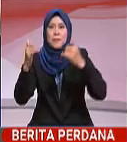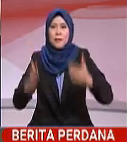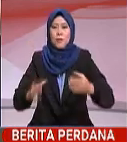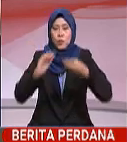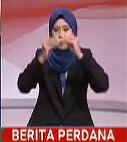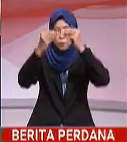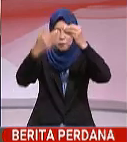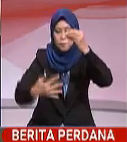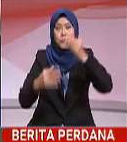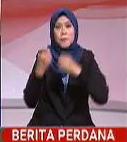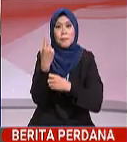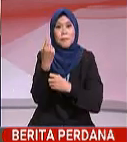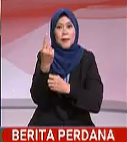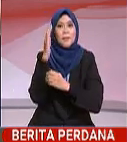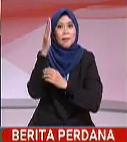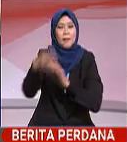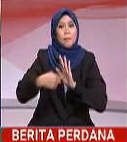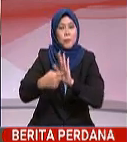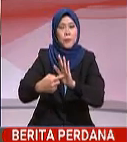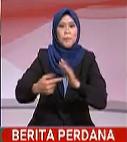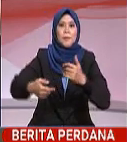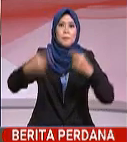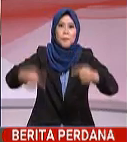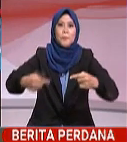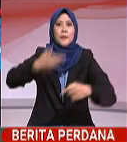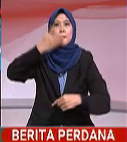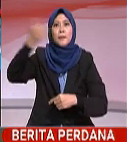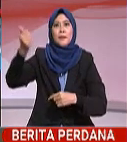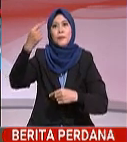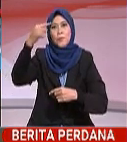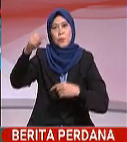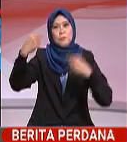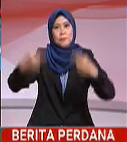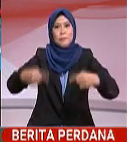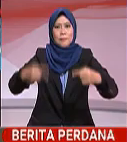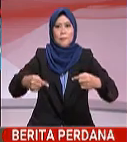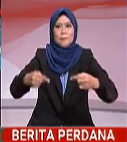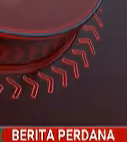dunia itu akan menyajikan aksi terbaiknya pada kejohanan berkenaan.